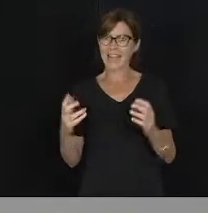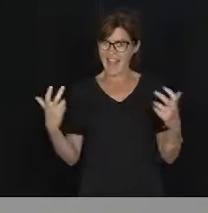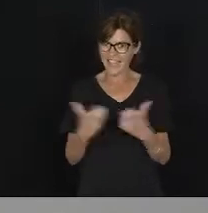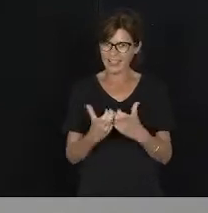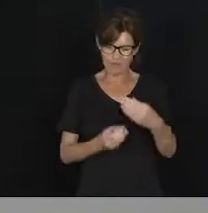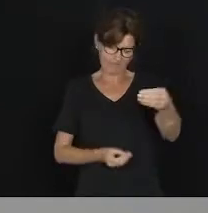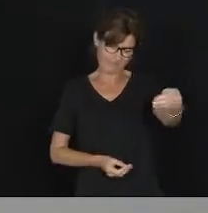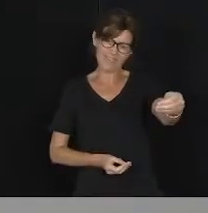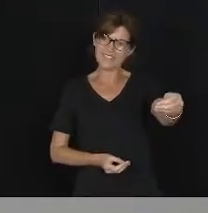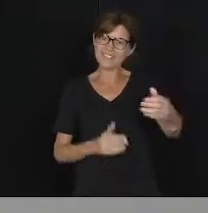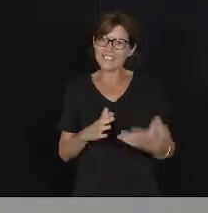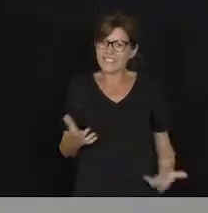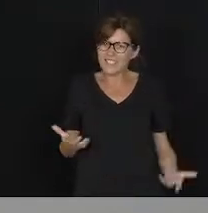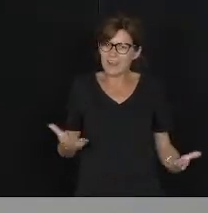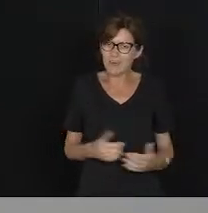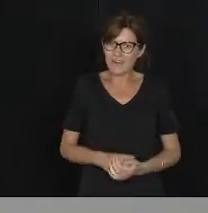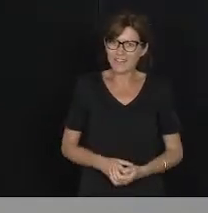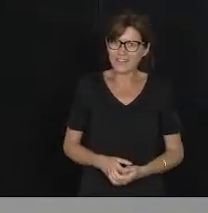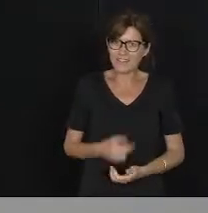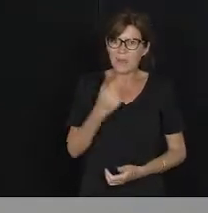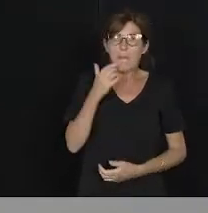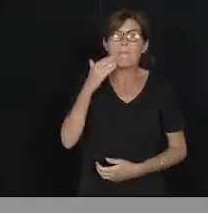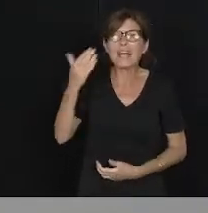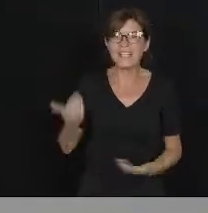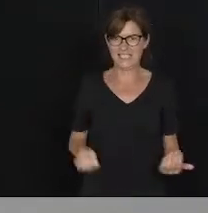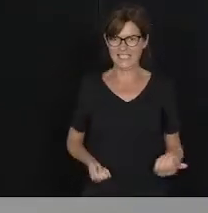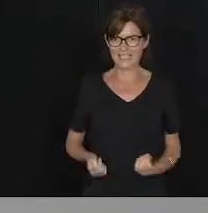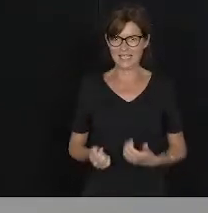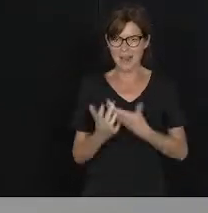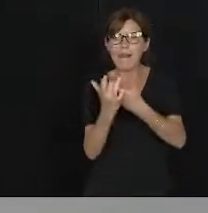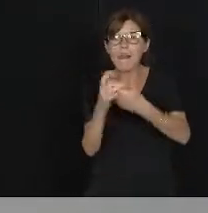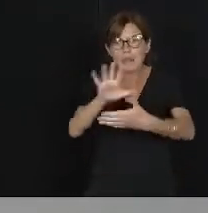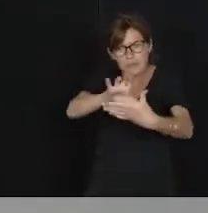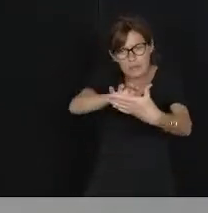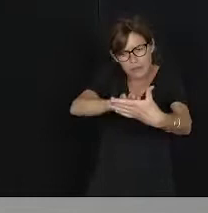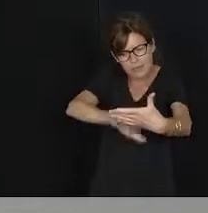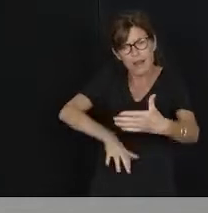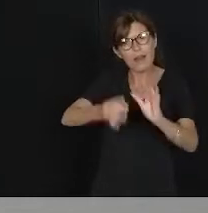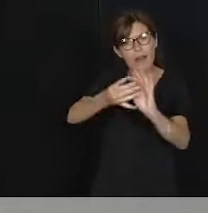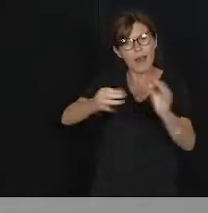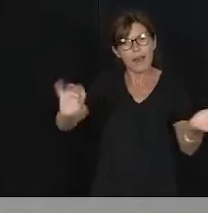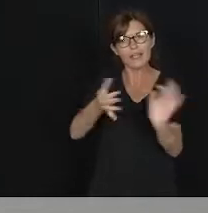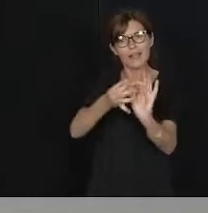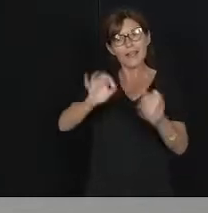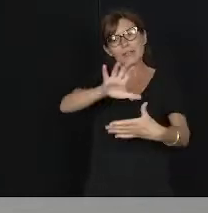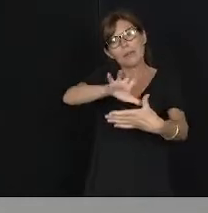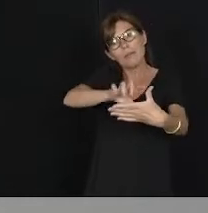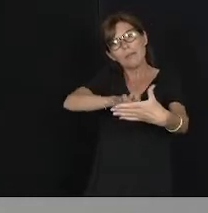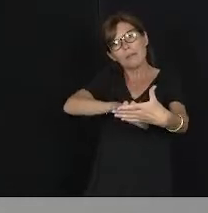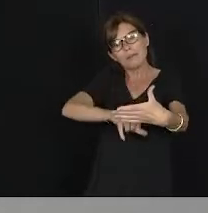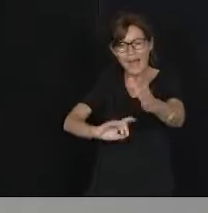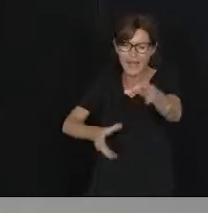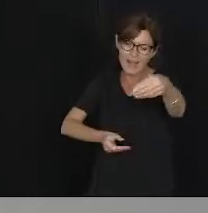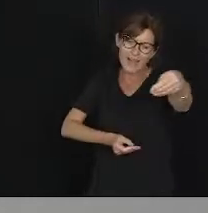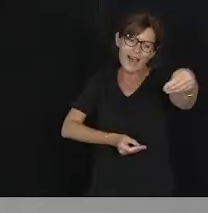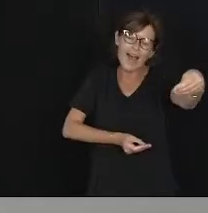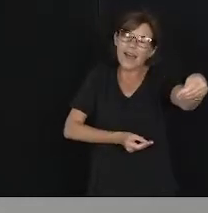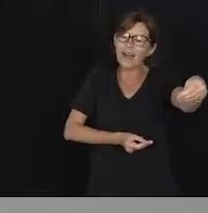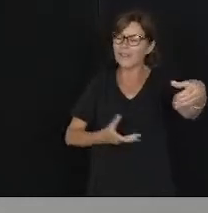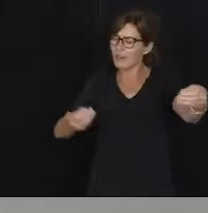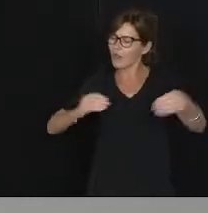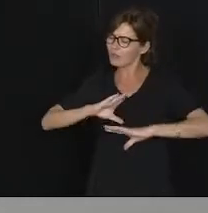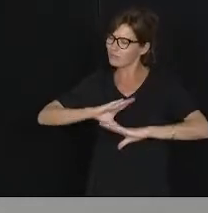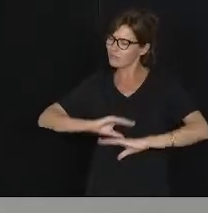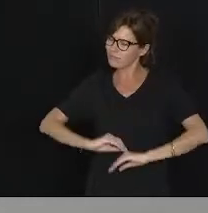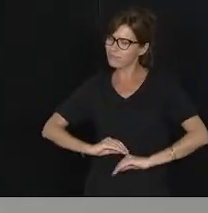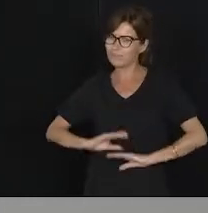exemple, c'est que le non-respect des tours d'écriture, les trop longs intervalles aussi entre les lettres, ou encore l'insuffisance du